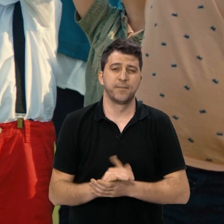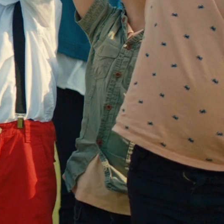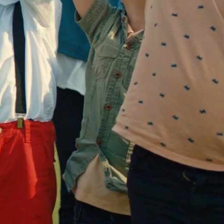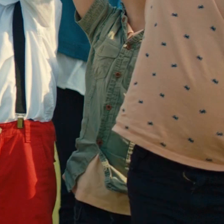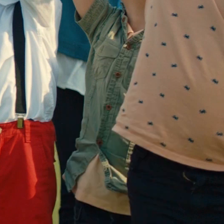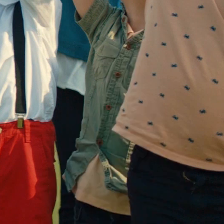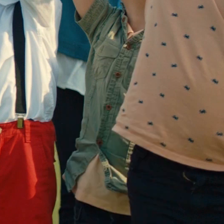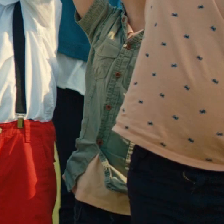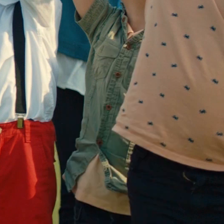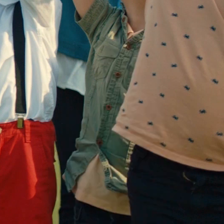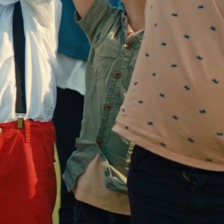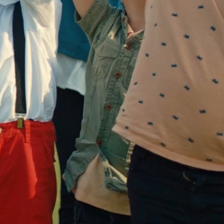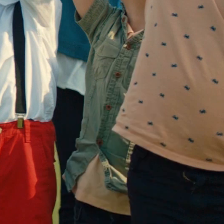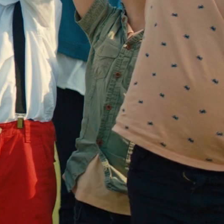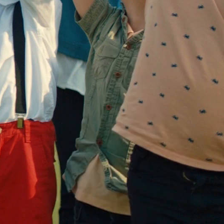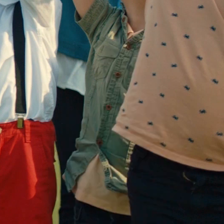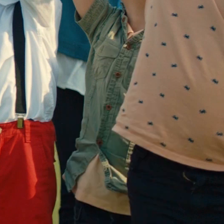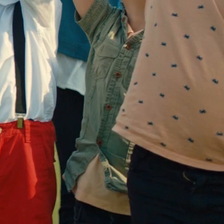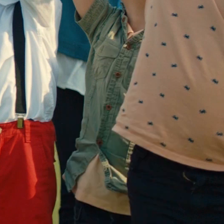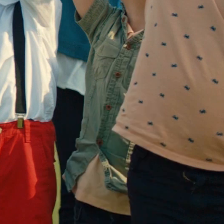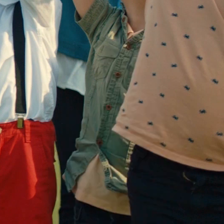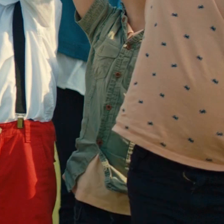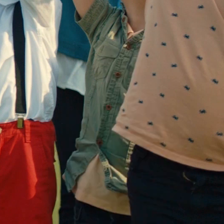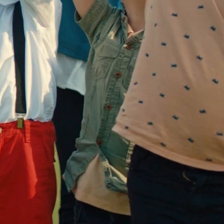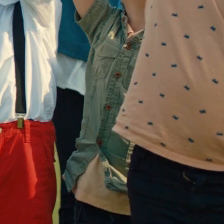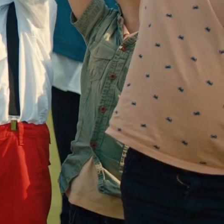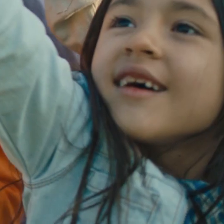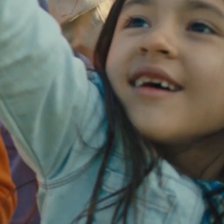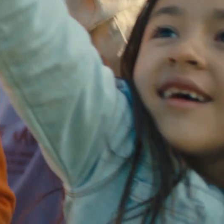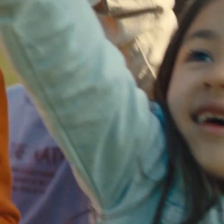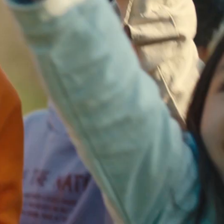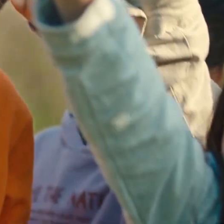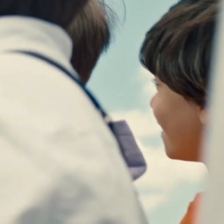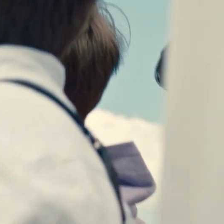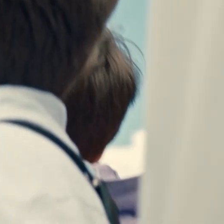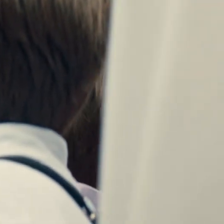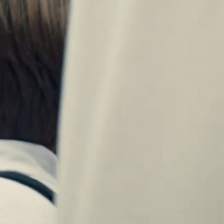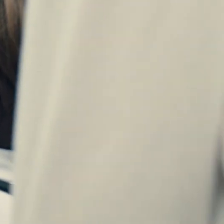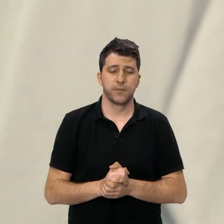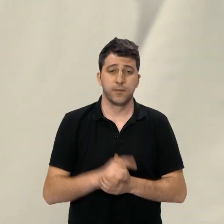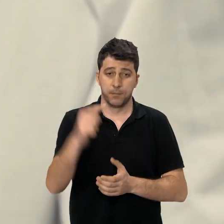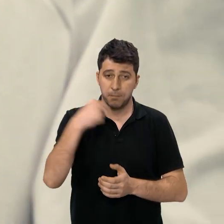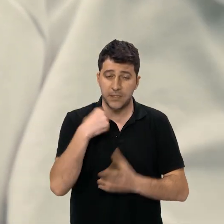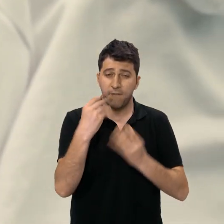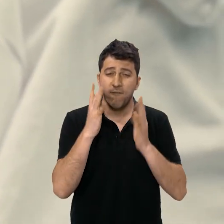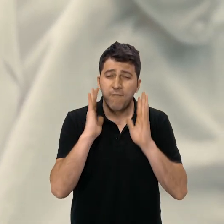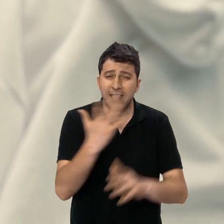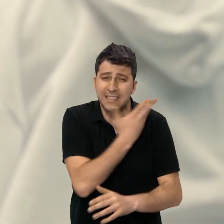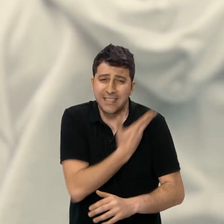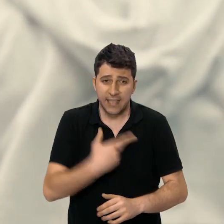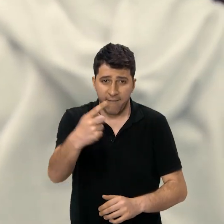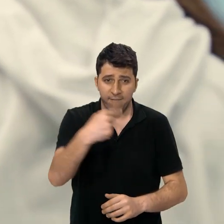uçurmayı bırakmış aralarındaki çocuğun uçurdu gökyüzünde duran bir Uçurtmayı gösteriyorlar bize O kadar sevmiş ki